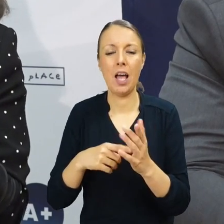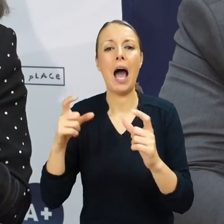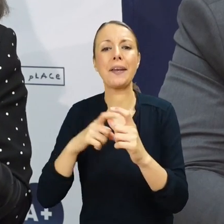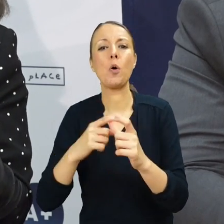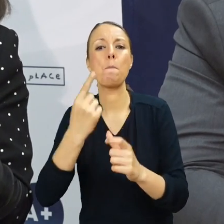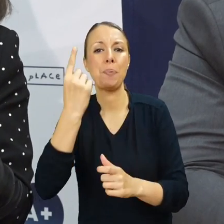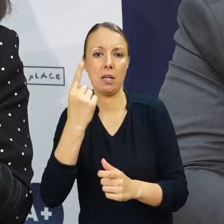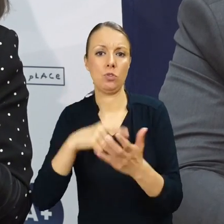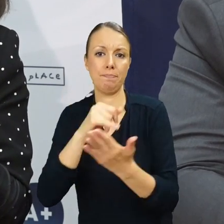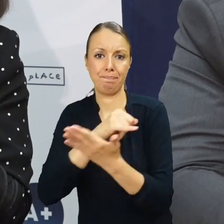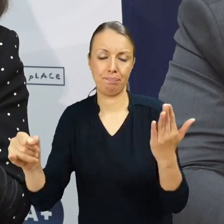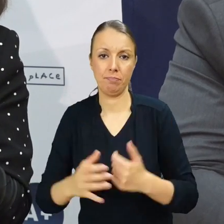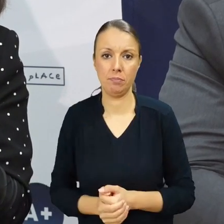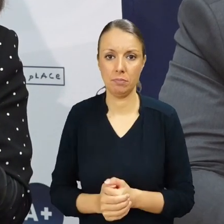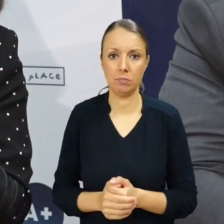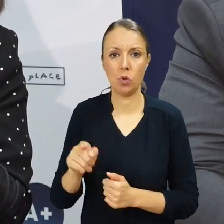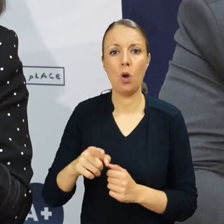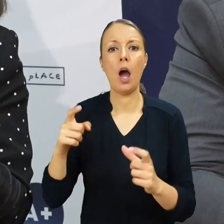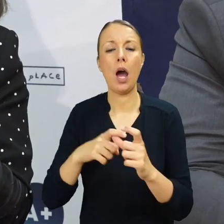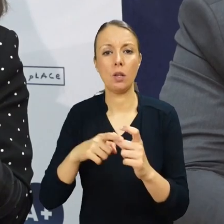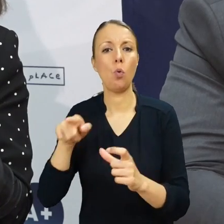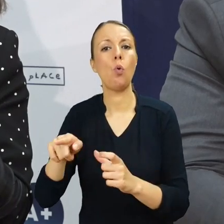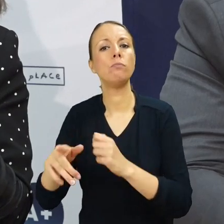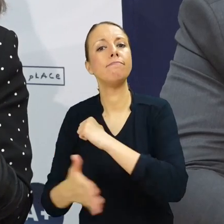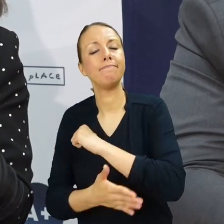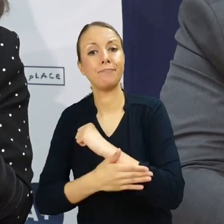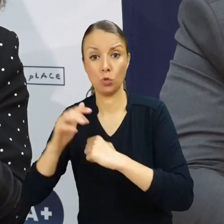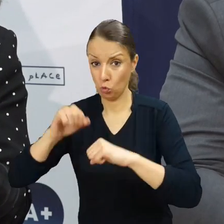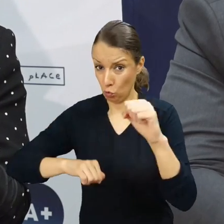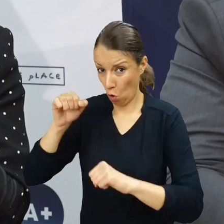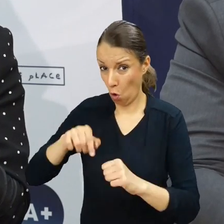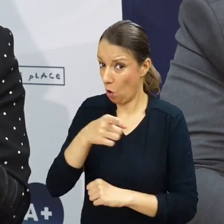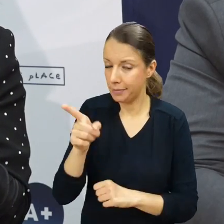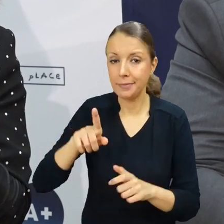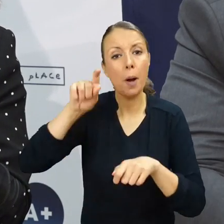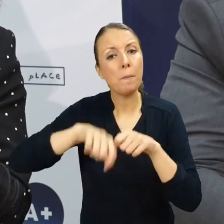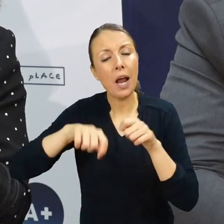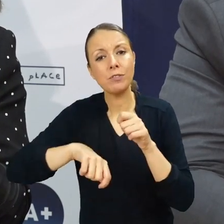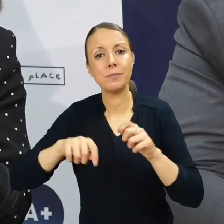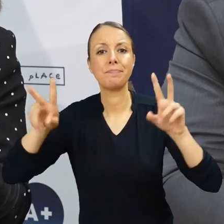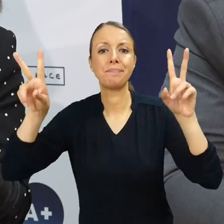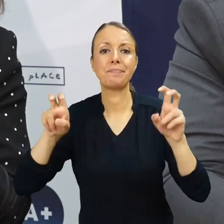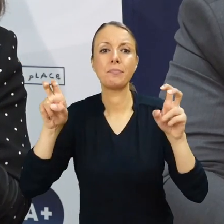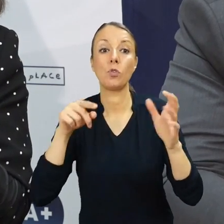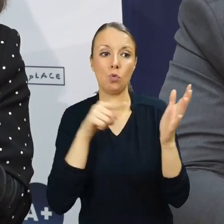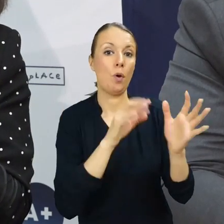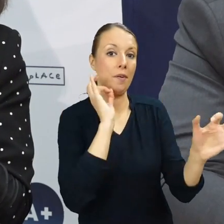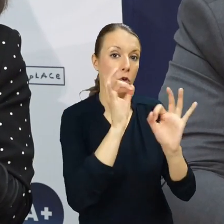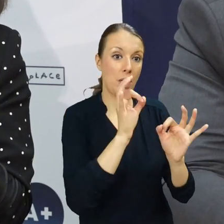czyli właśnie tego artykułu, na podstawie którego sądy sprawdzają, czy coś jest tak zwaną informacją publiczną, czy też